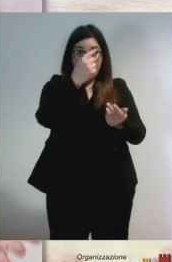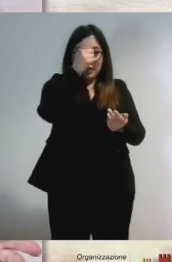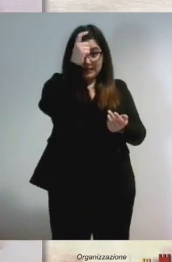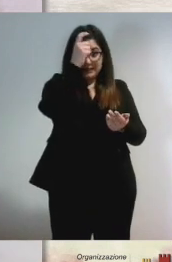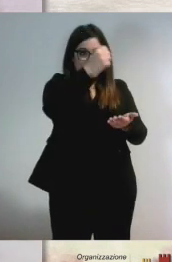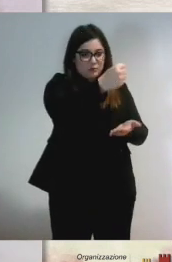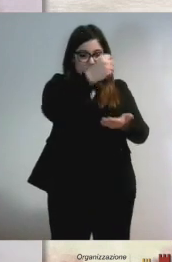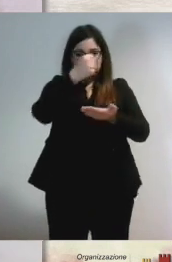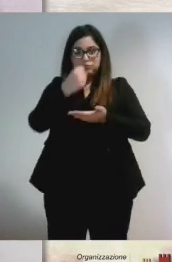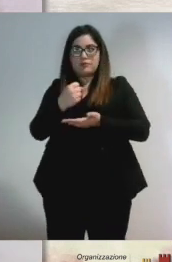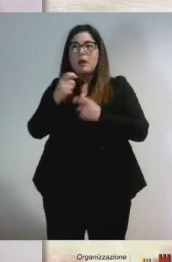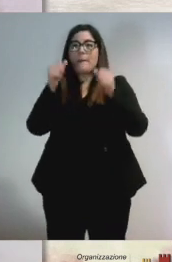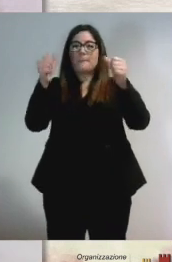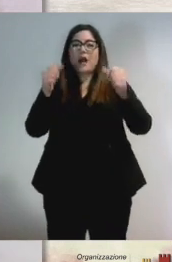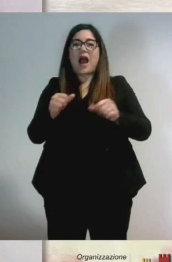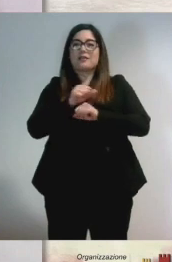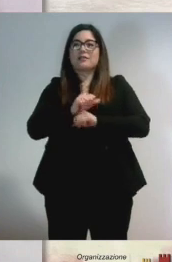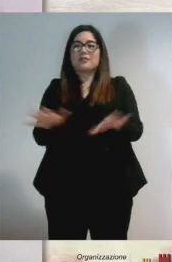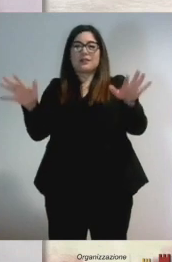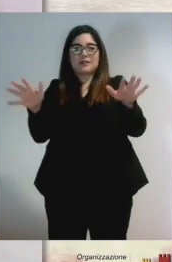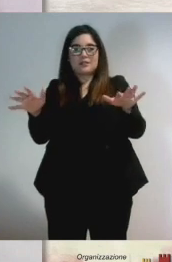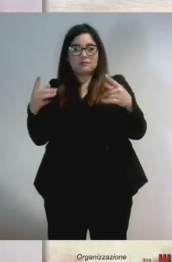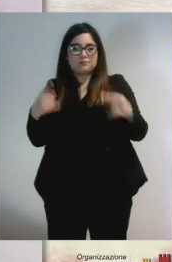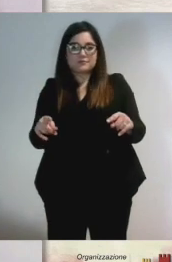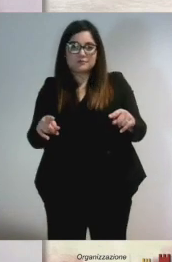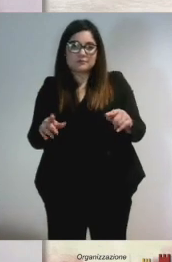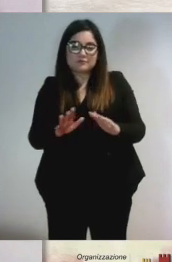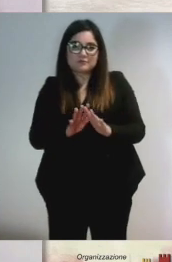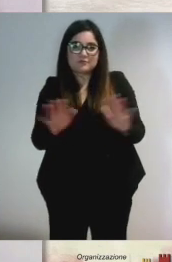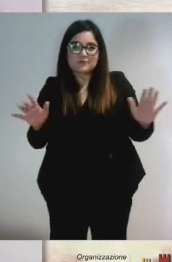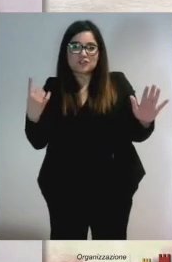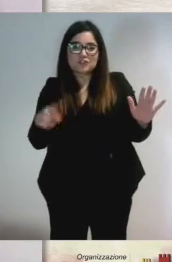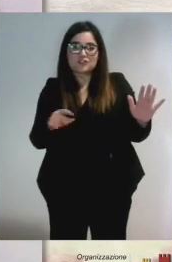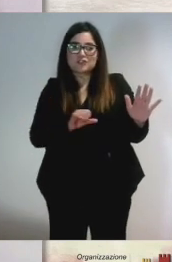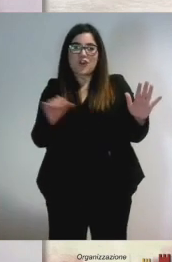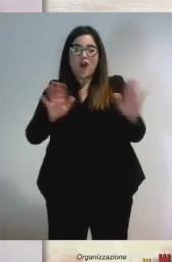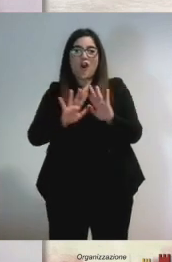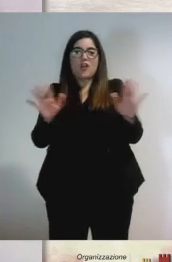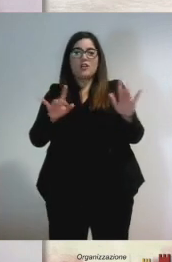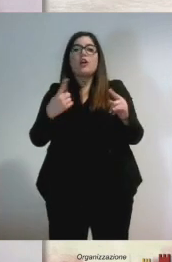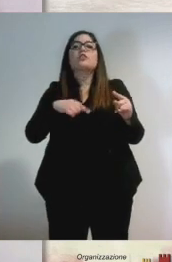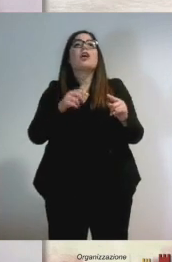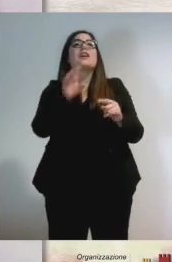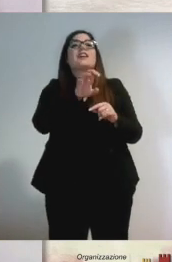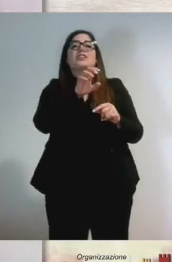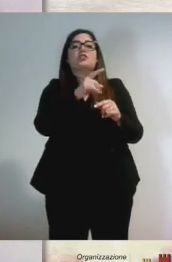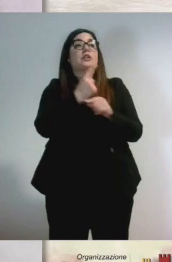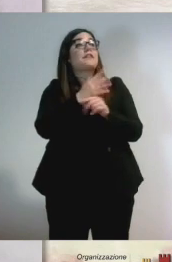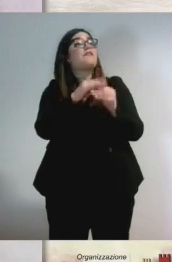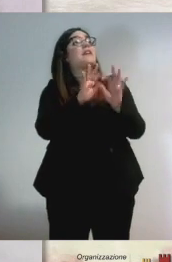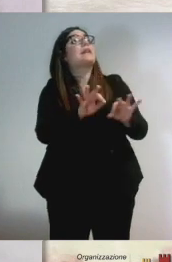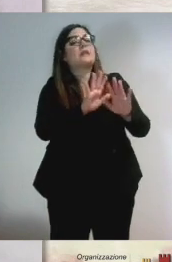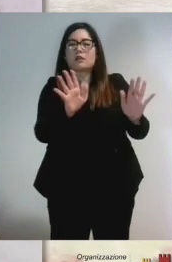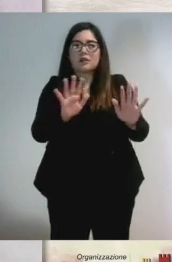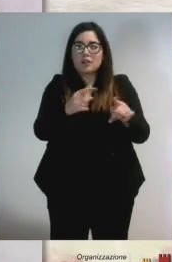fanno i bandi e noi avevamo chiesto solo di far saltare i bandi Mica abbiamo detto alle regioni non dovete far nulla hanno partecipato in conferenza unificata